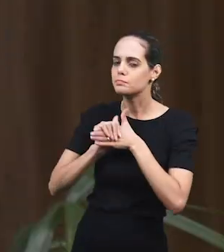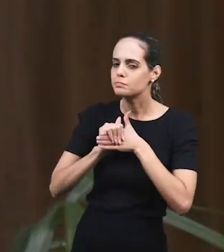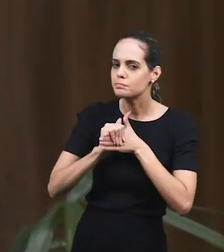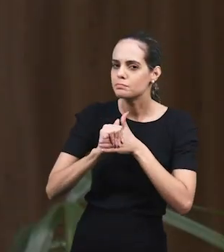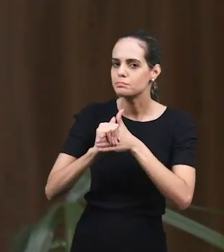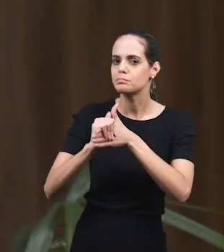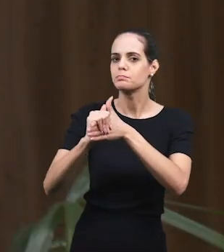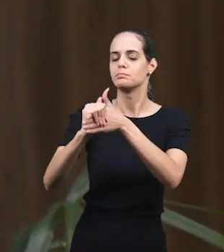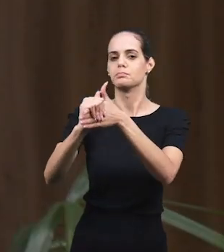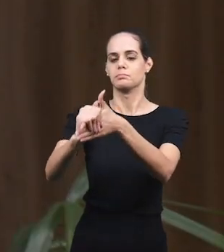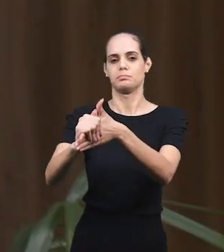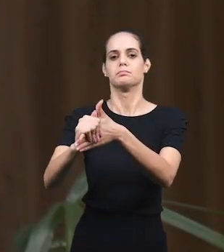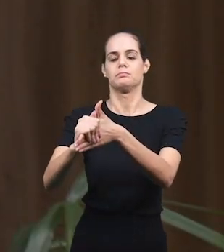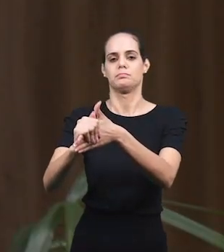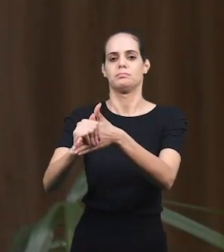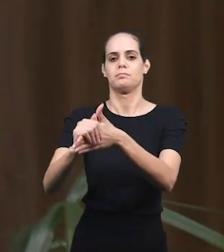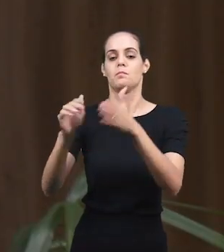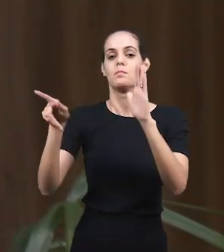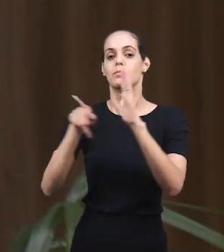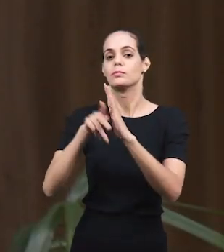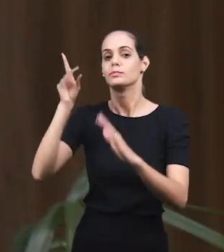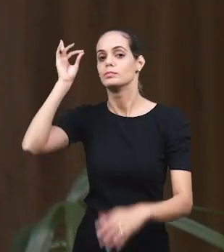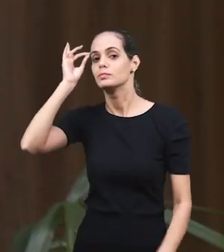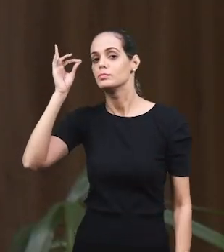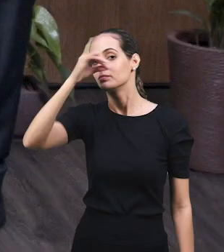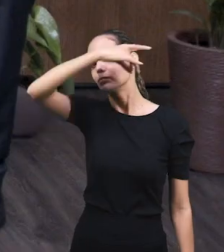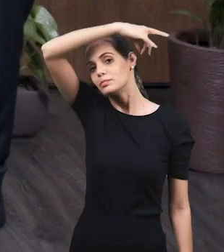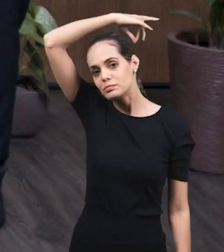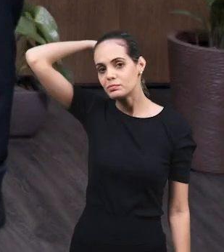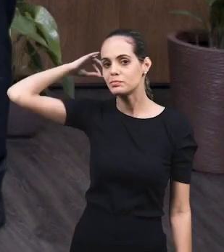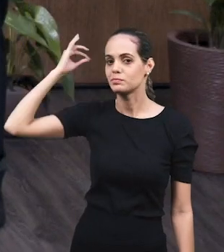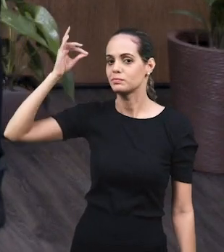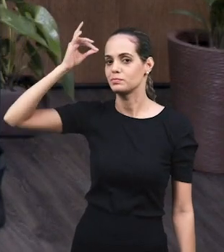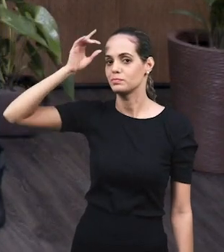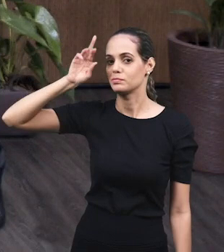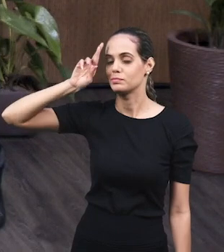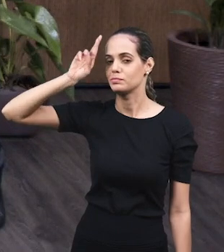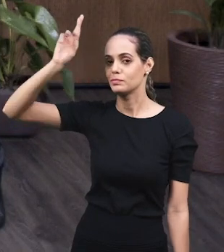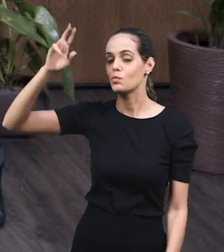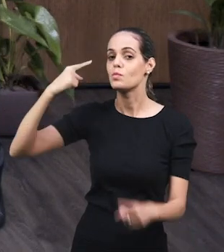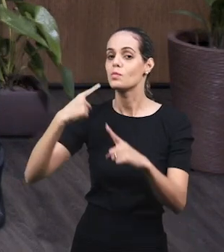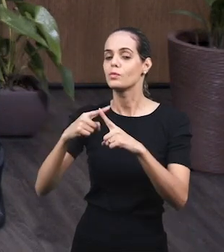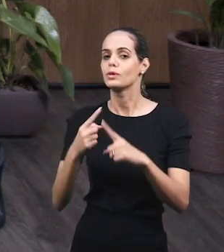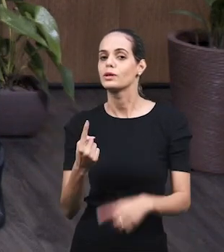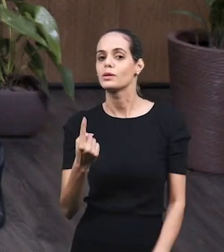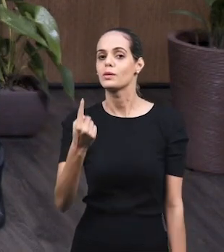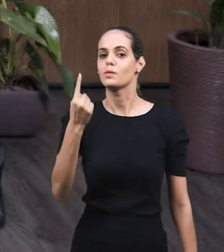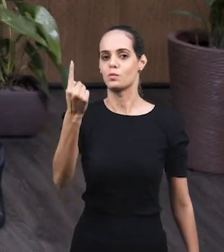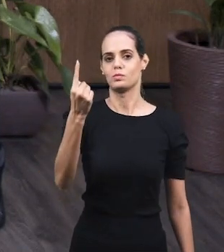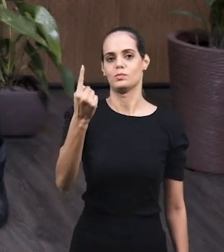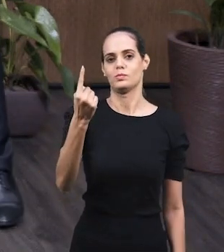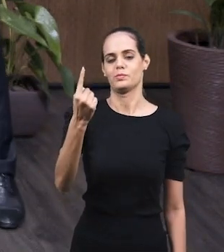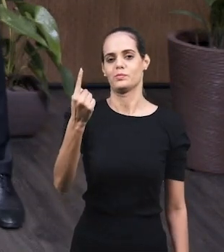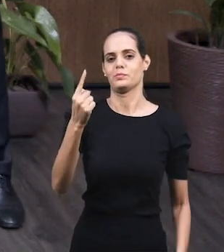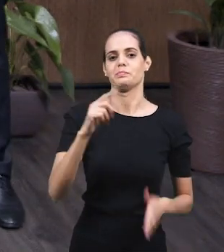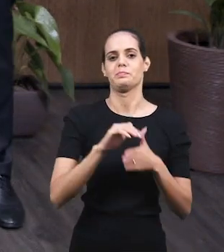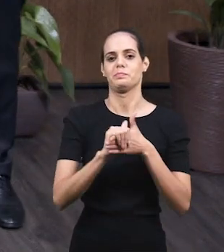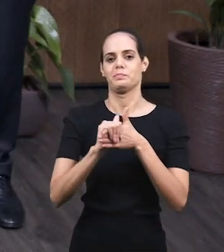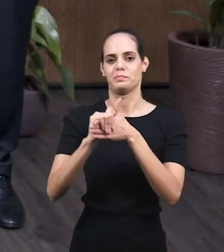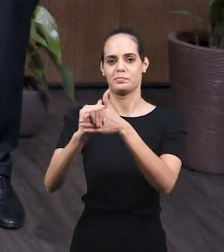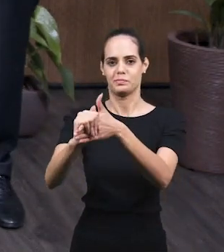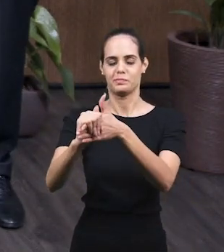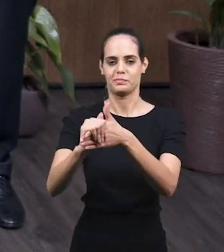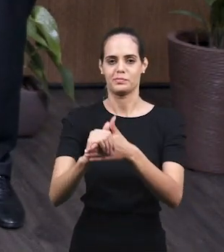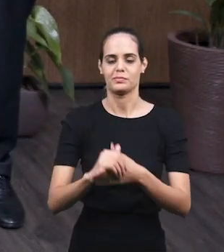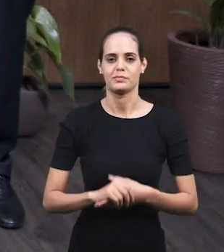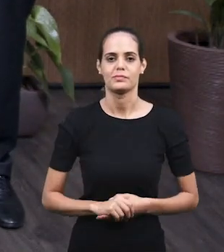direction et l'obéissance à la conduction donnée par le Saint-Esprit du Seigneur. Pourquoi?